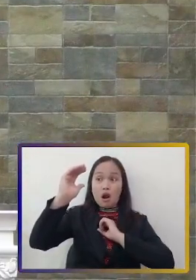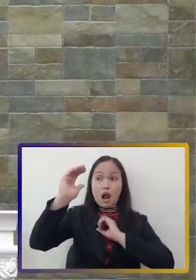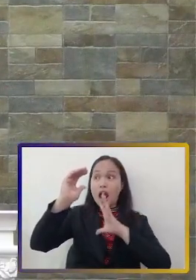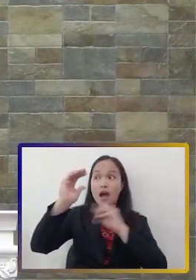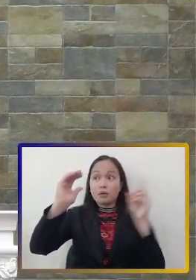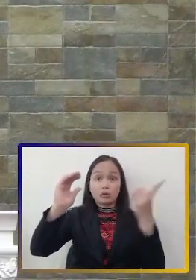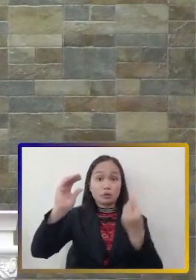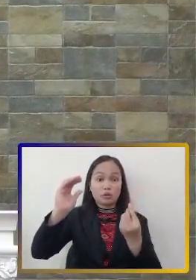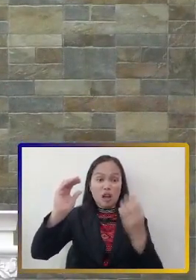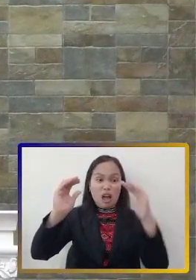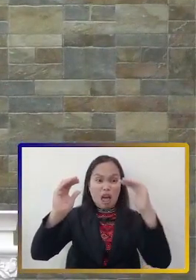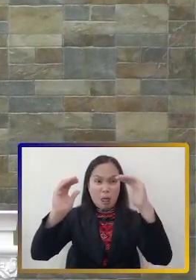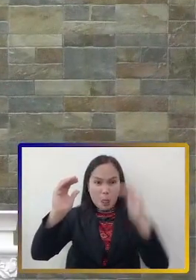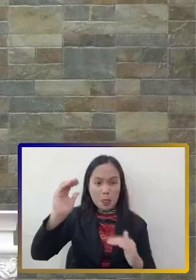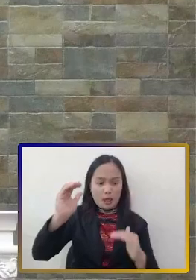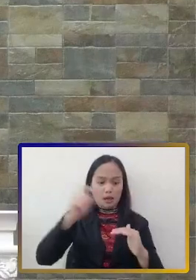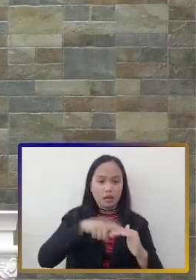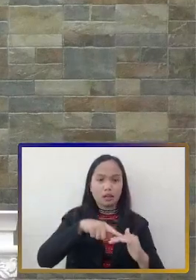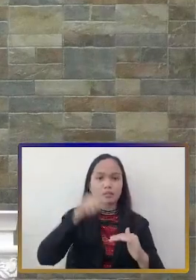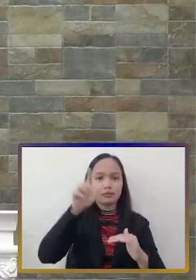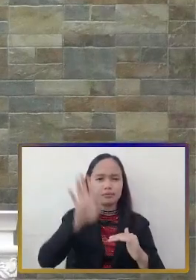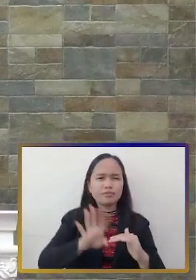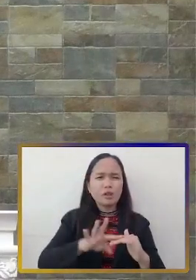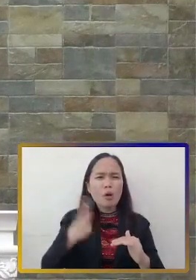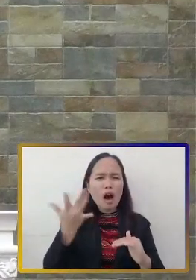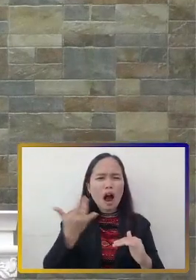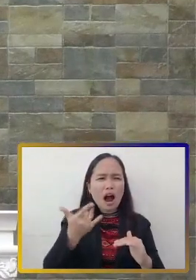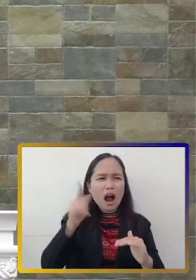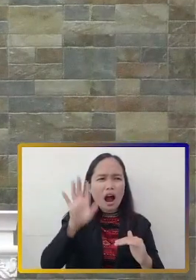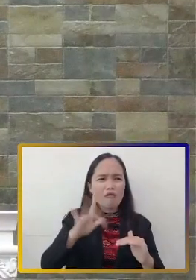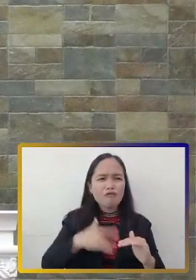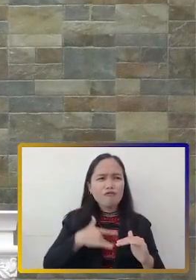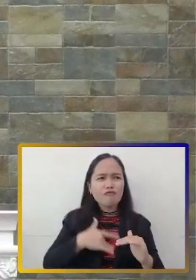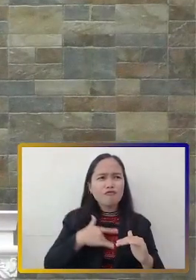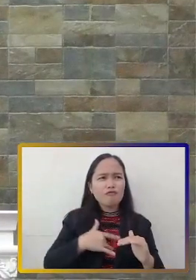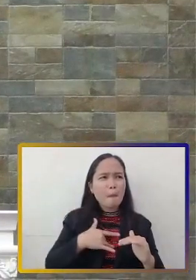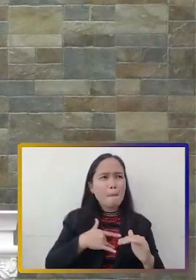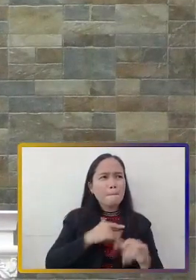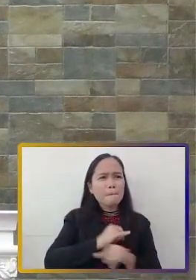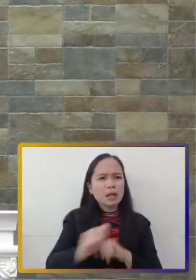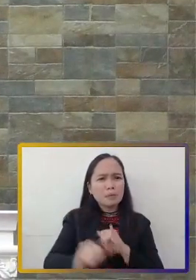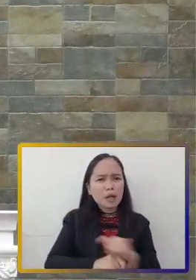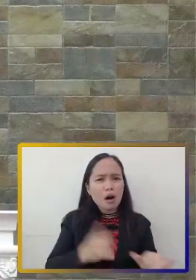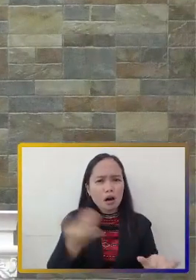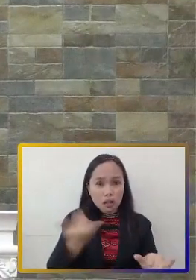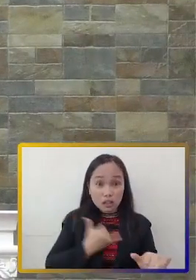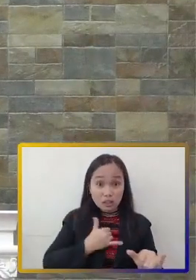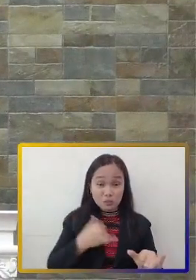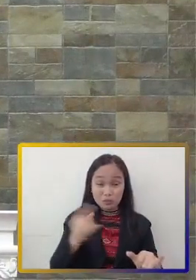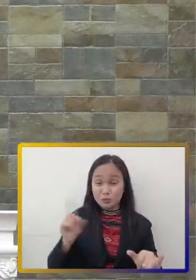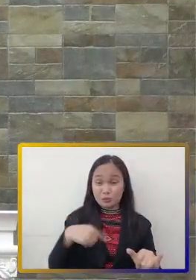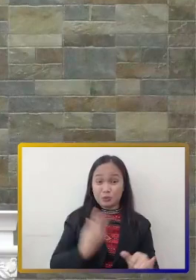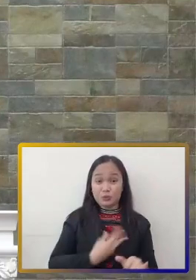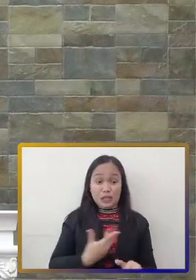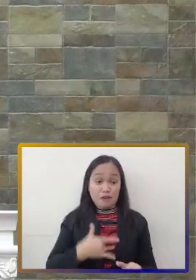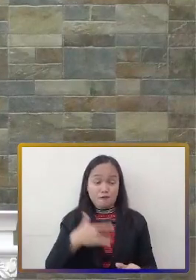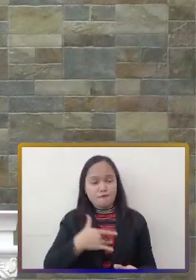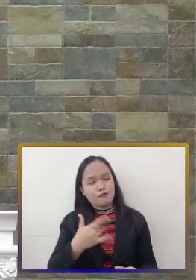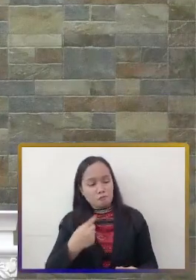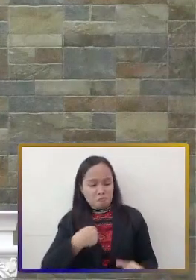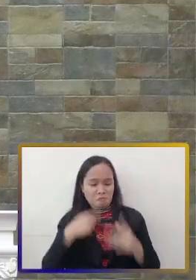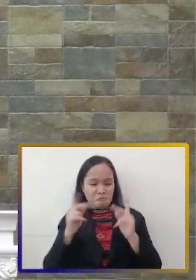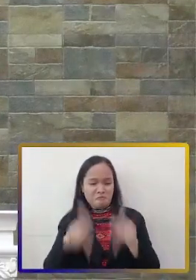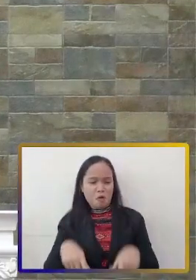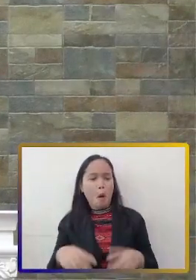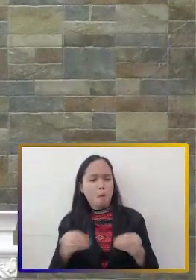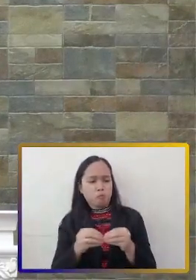Diyos. Bakit nai-insulto po ang Diyos? Kasi ang pakiramdam natin ay mas malaki tayo at